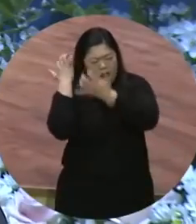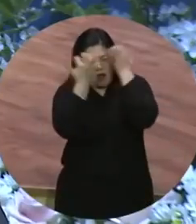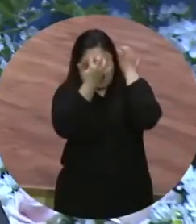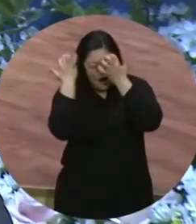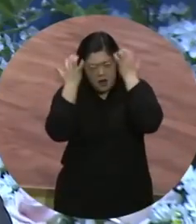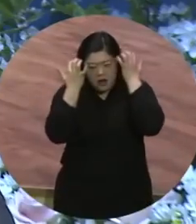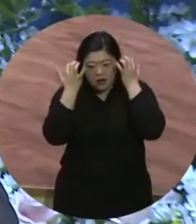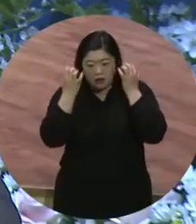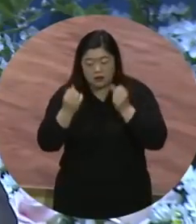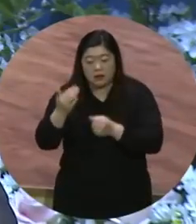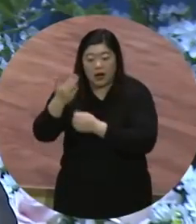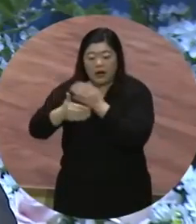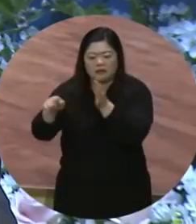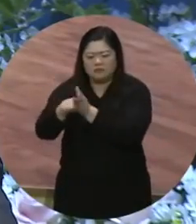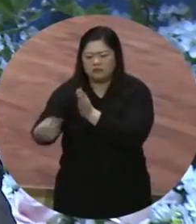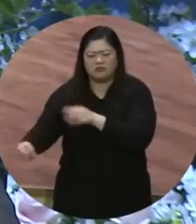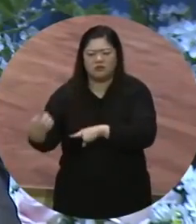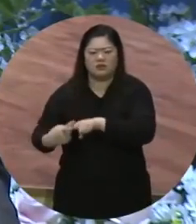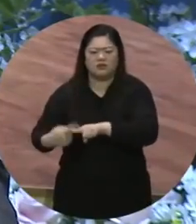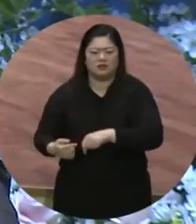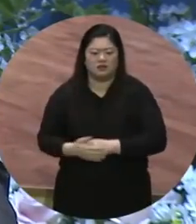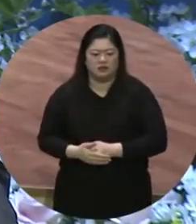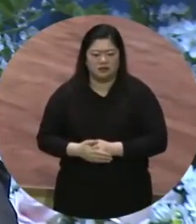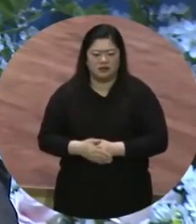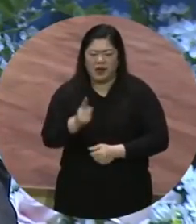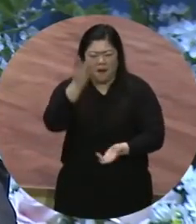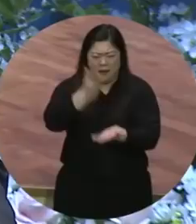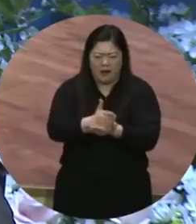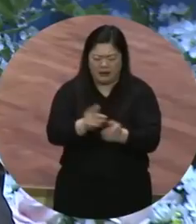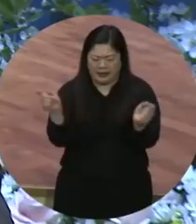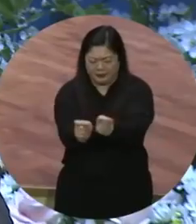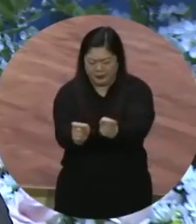오늘 부활의 아침에 심플 라이프 되기 바랍니다.